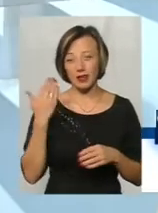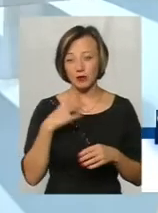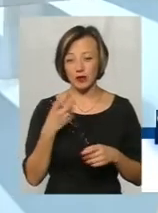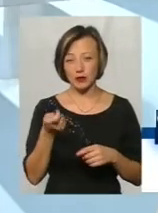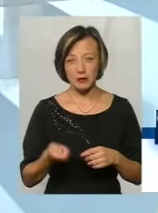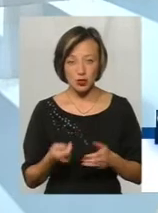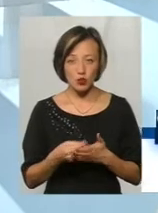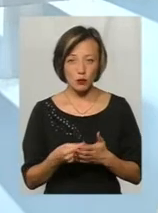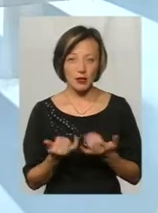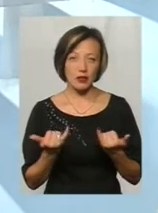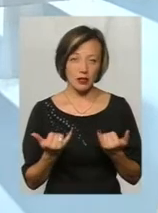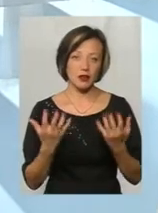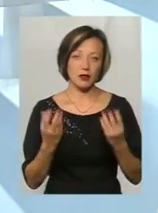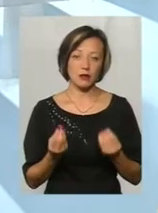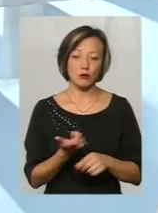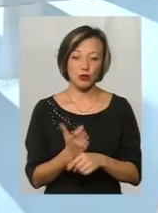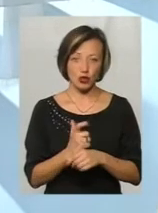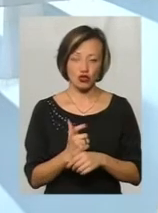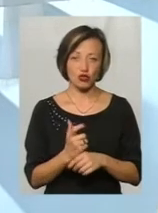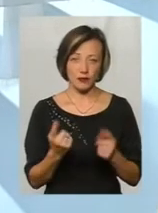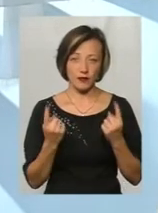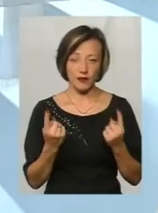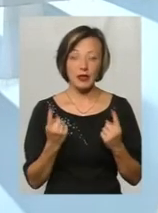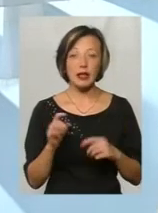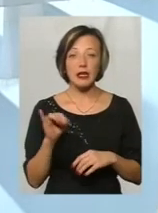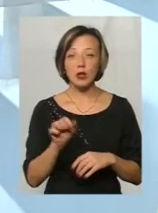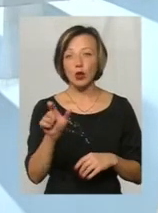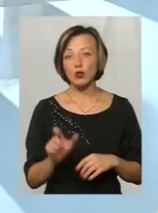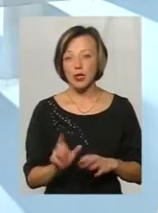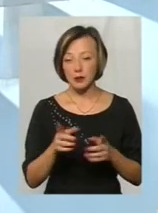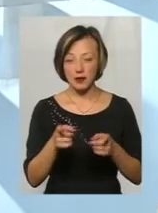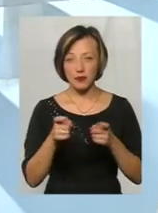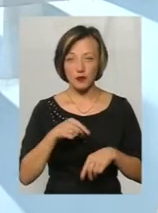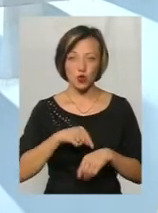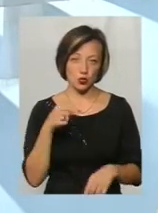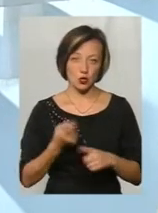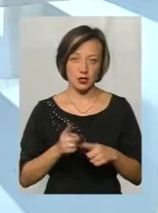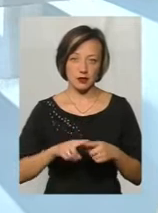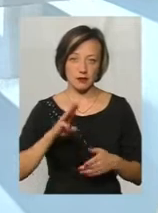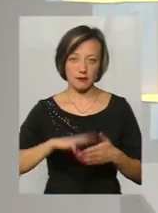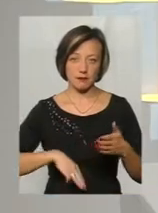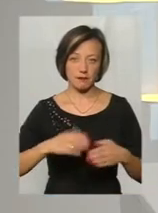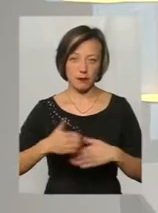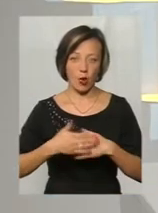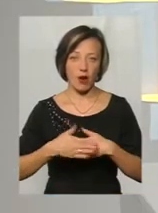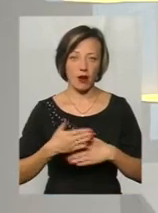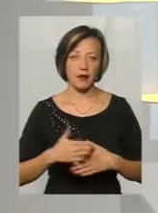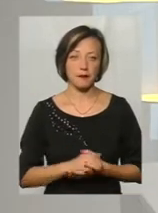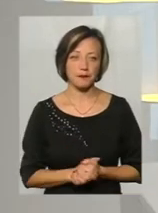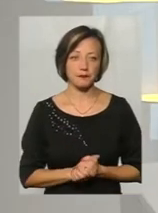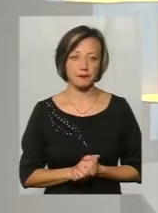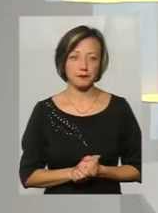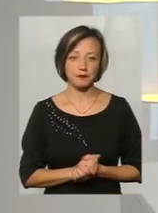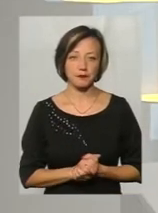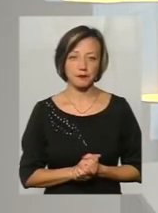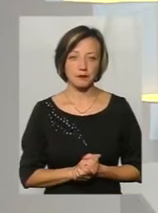суми, то на даний час вони вже більш значні, і людина, яка буде притягнутися, вона відчує це стягнення